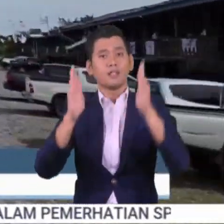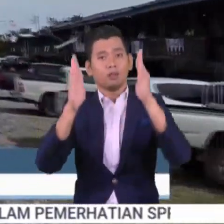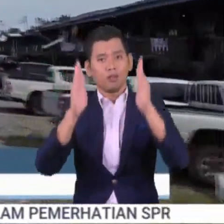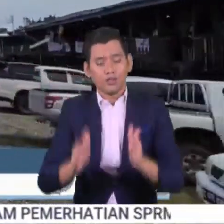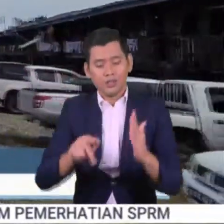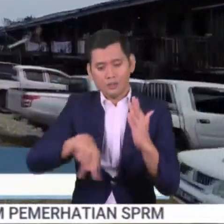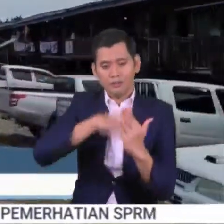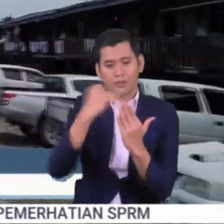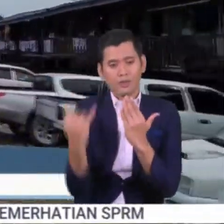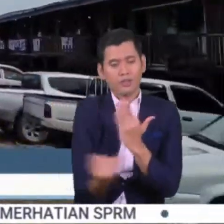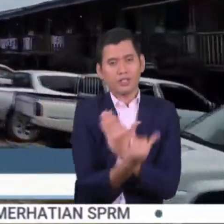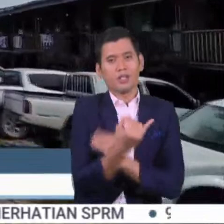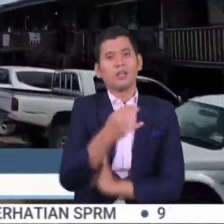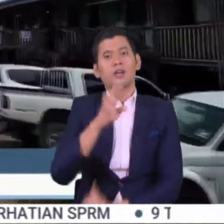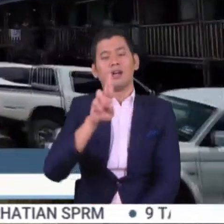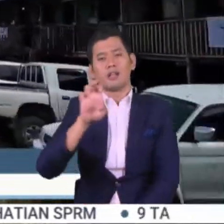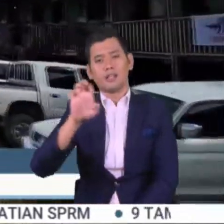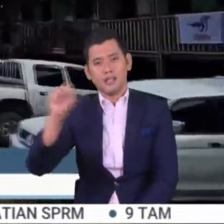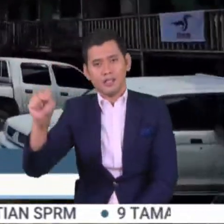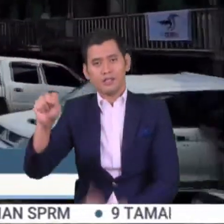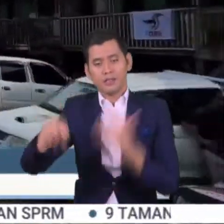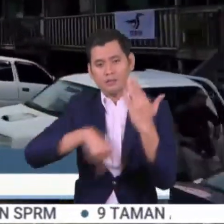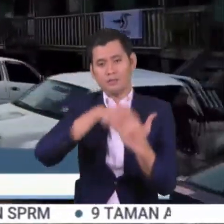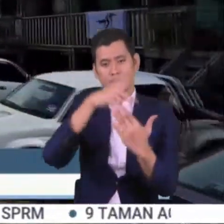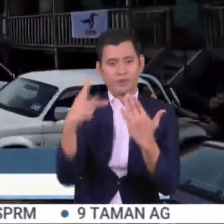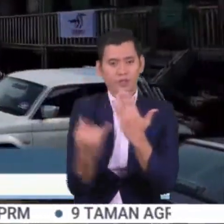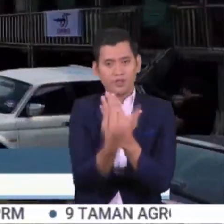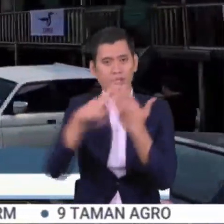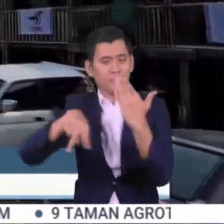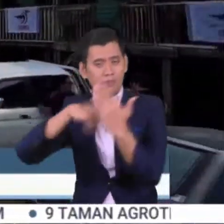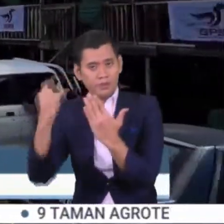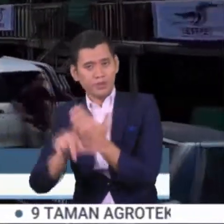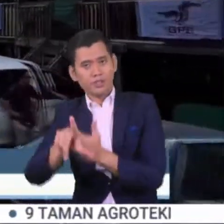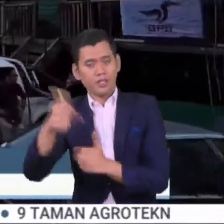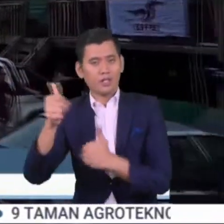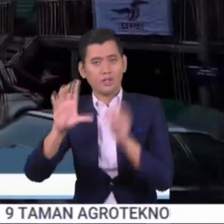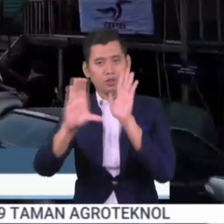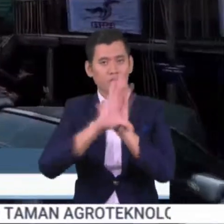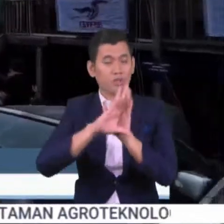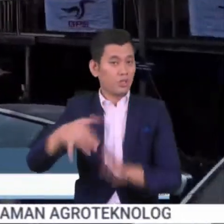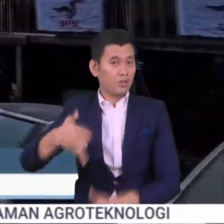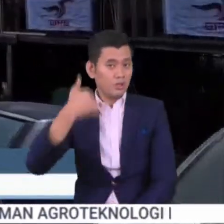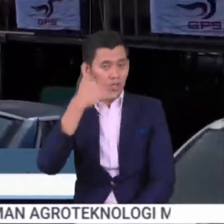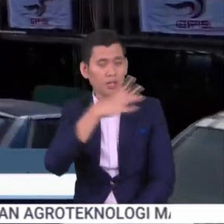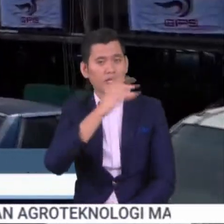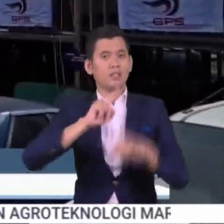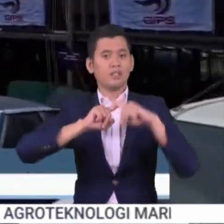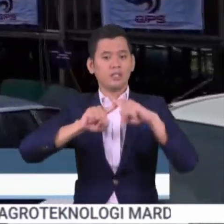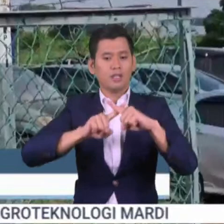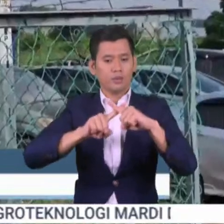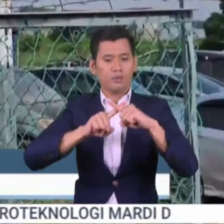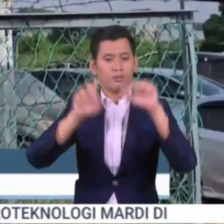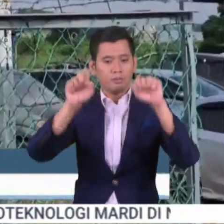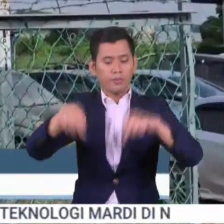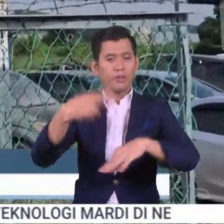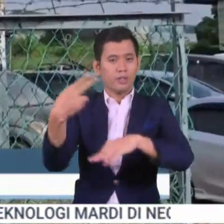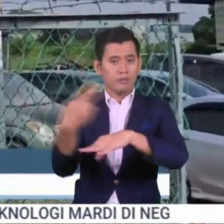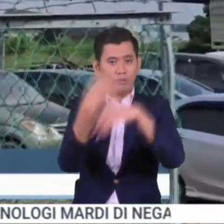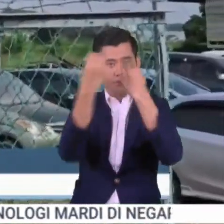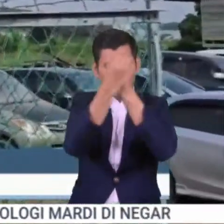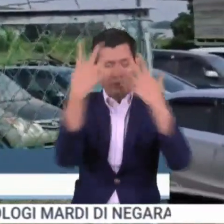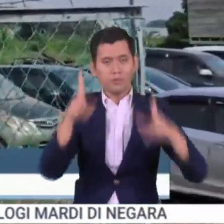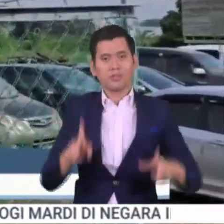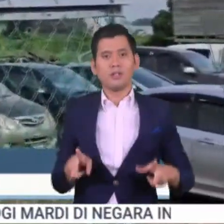termasuk projek RES dan projek infrastruktur lain seperti telekomunikasi dan Dewan Serbaguna. Beliau berkata demikian